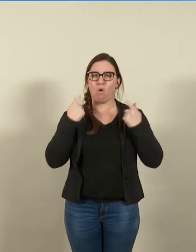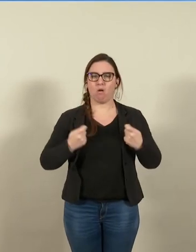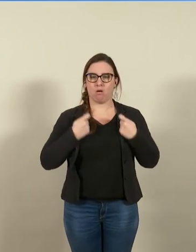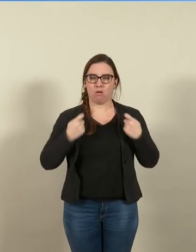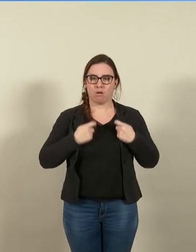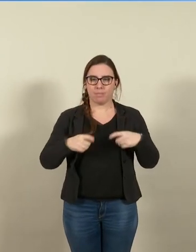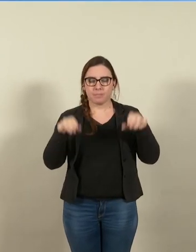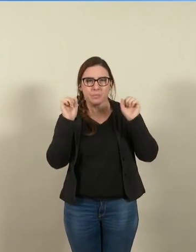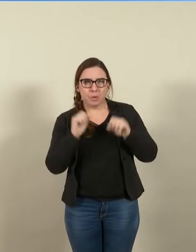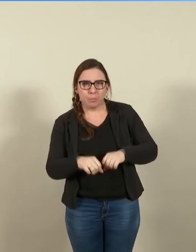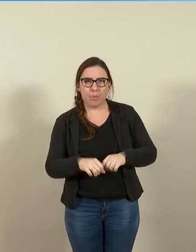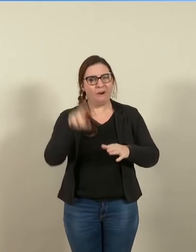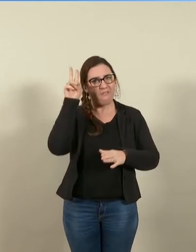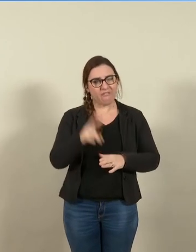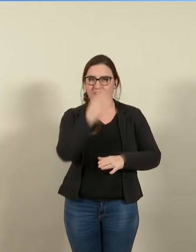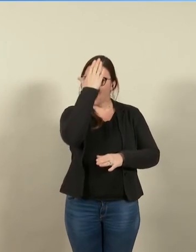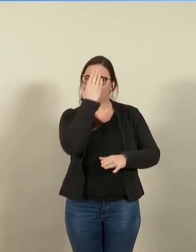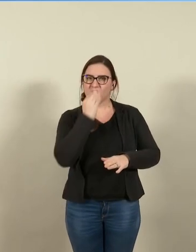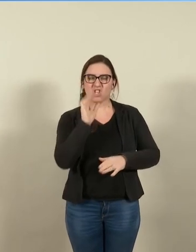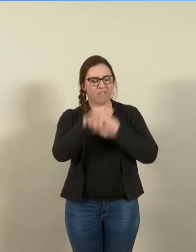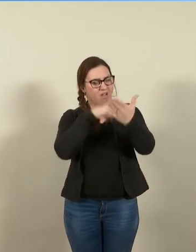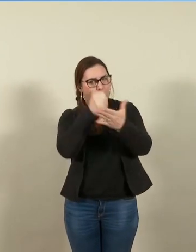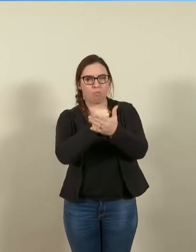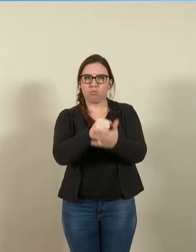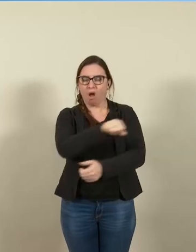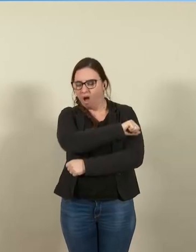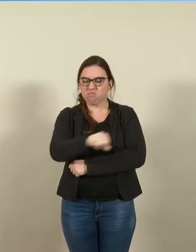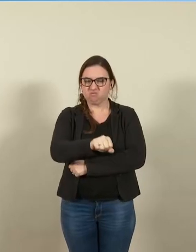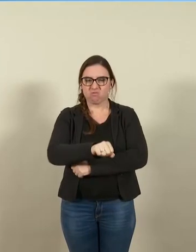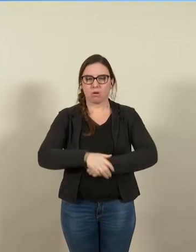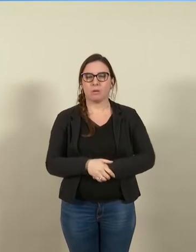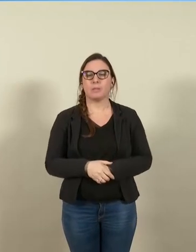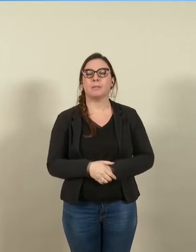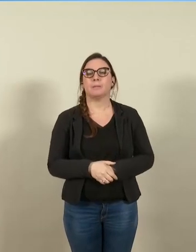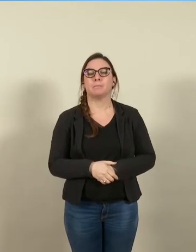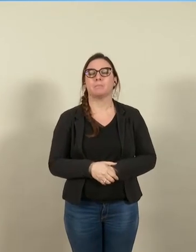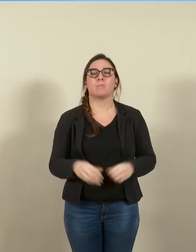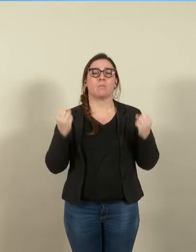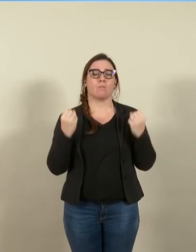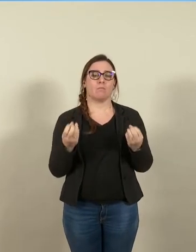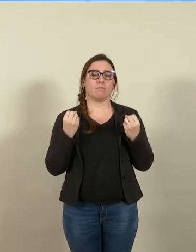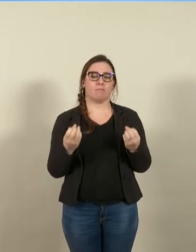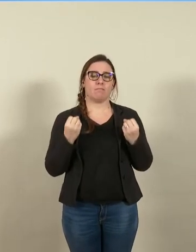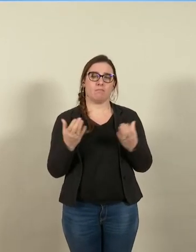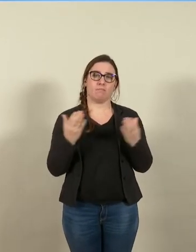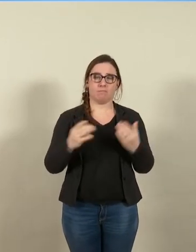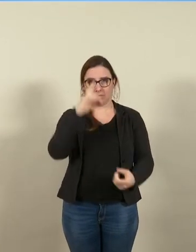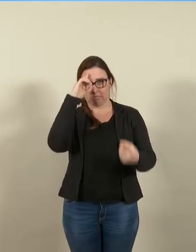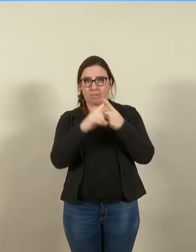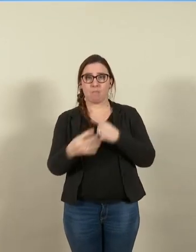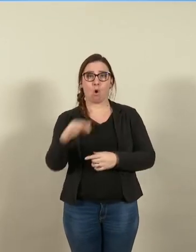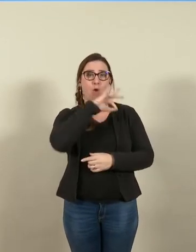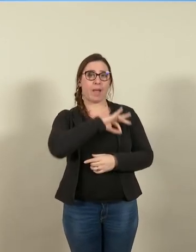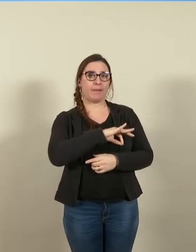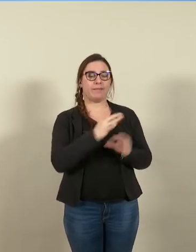bénéficier d'une véritable ligne à grande vitesse régulièrement le sujet de la rentabilité de